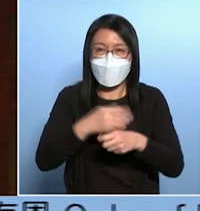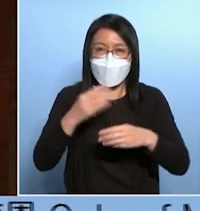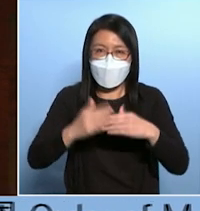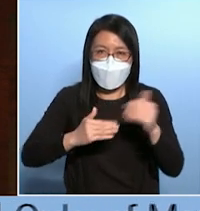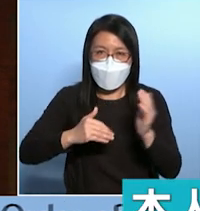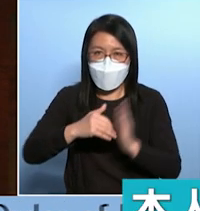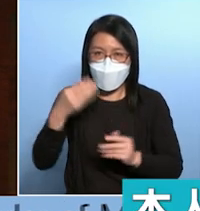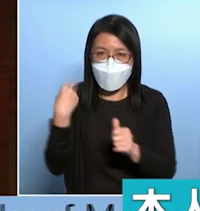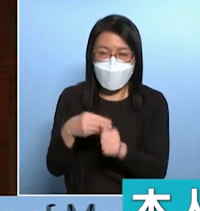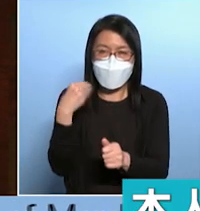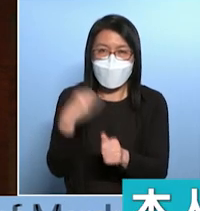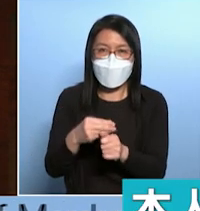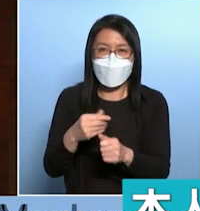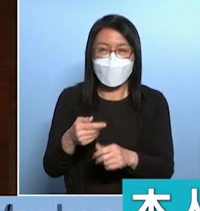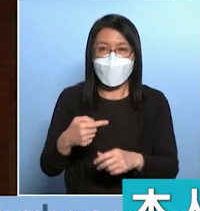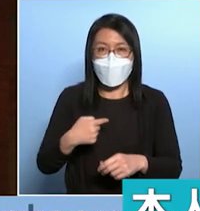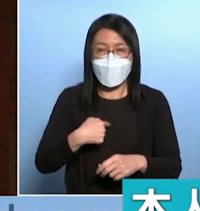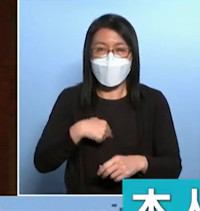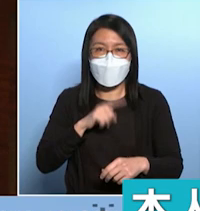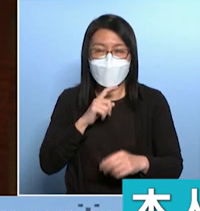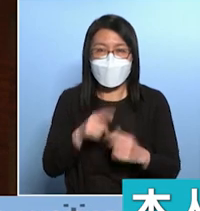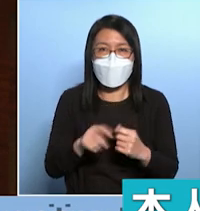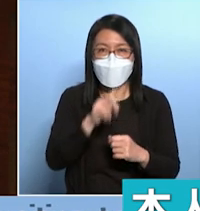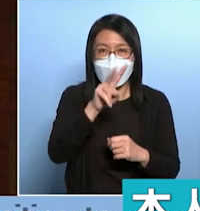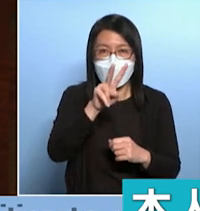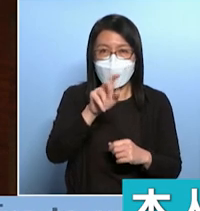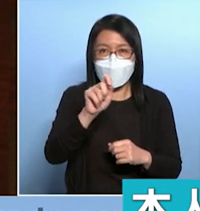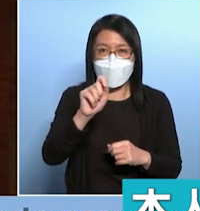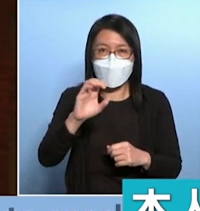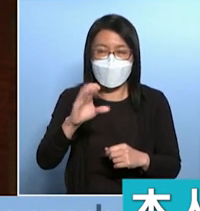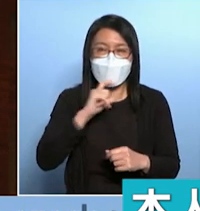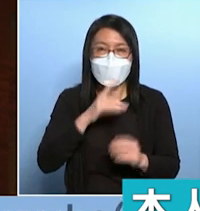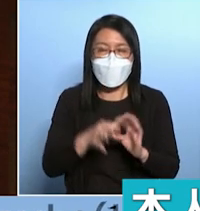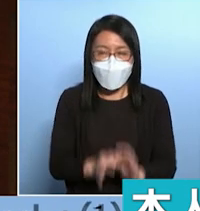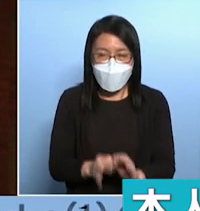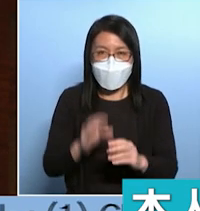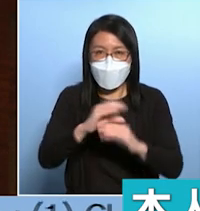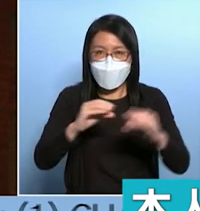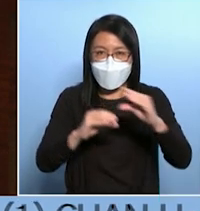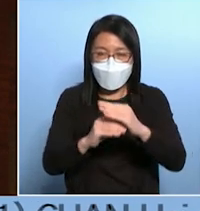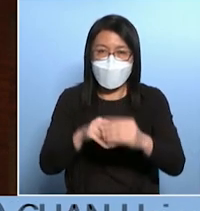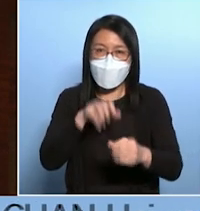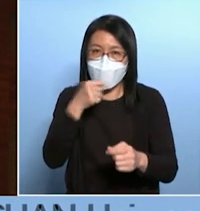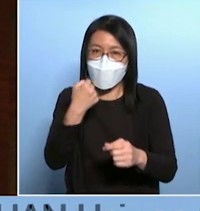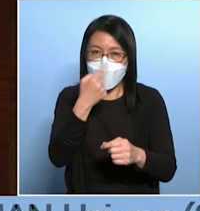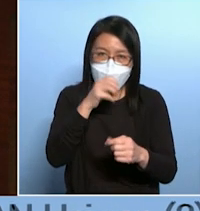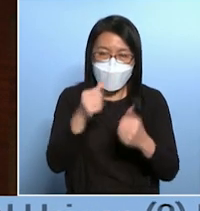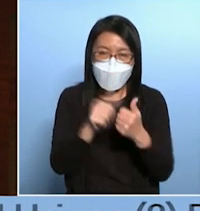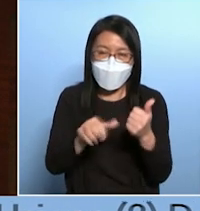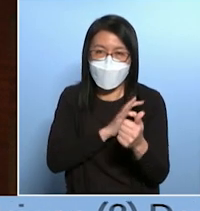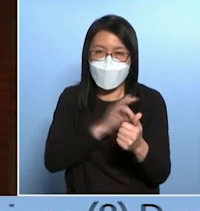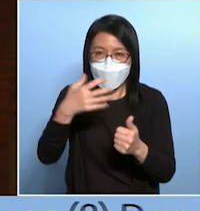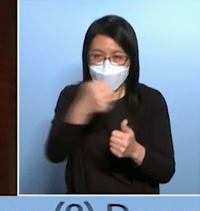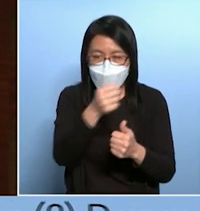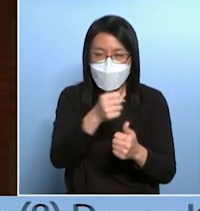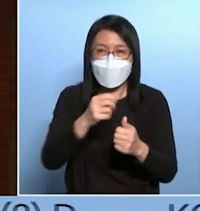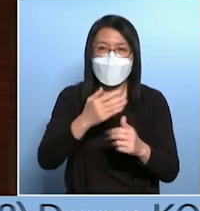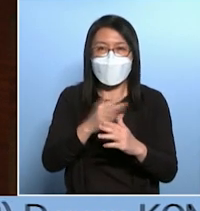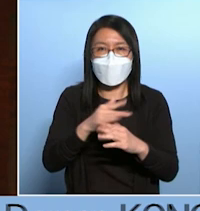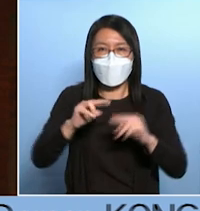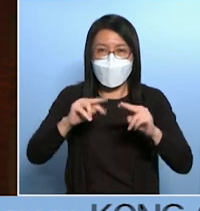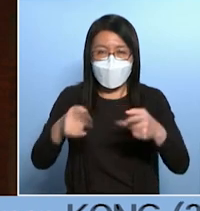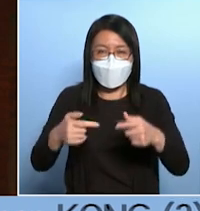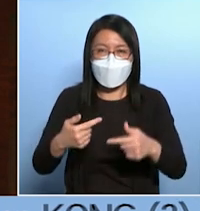練。本人謹申報是 VTC 工程學科的顧問委員會主席，因此對這方面的發展是更